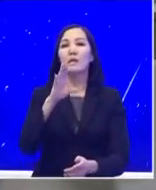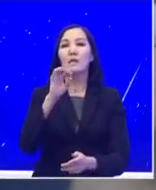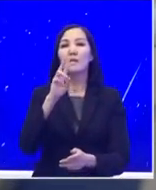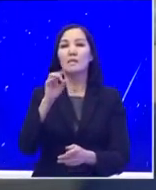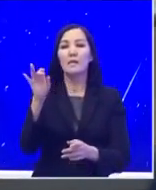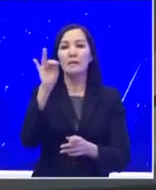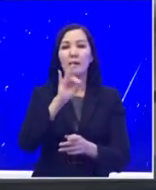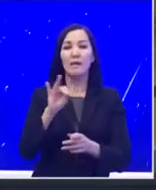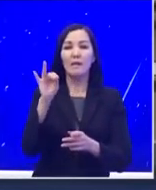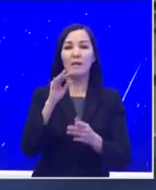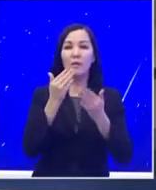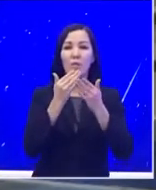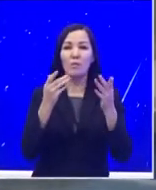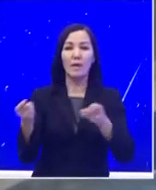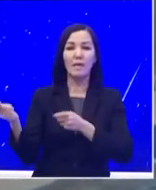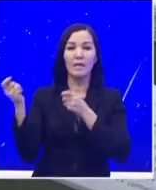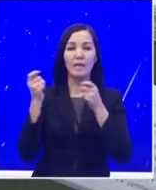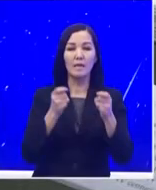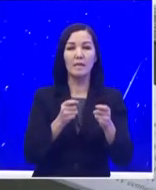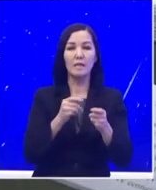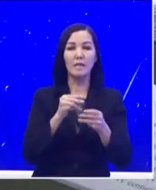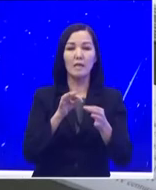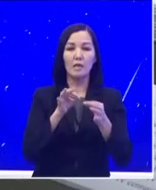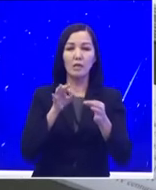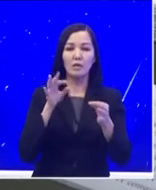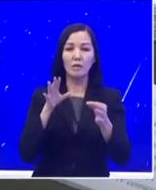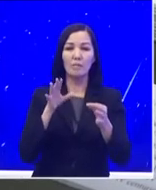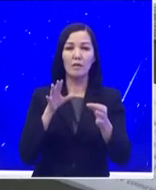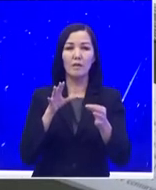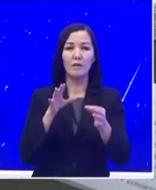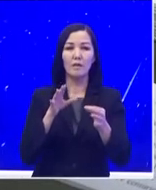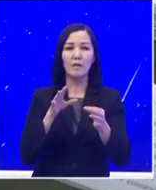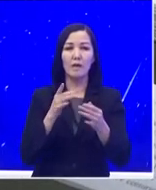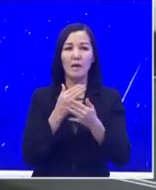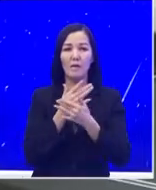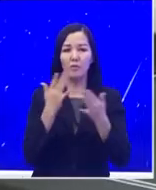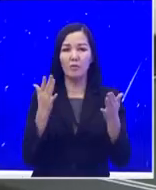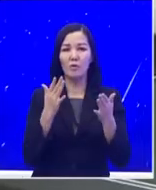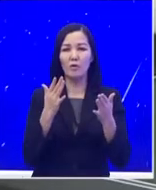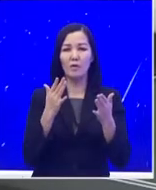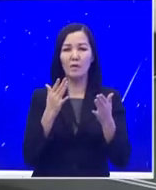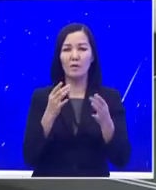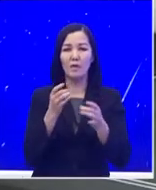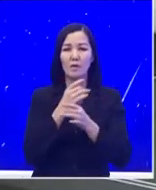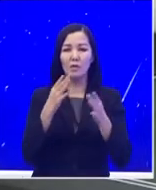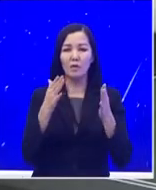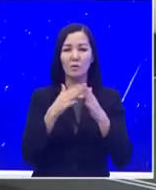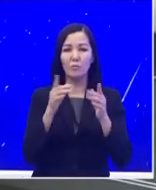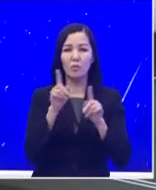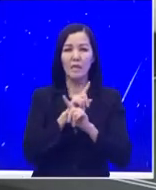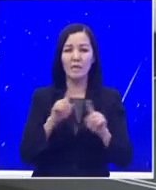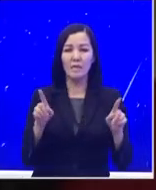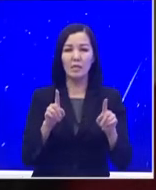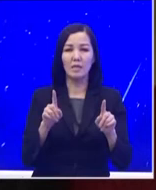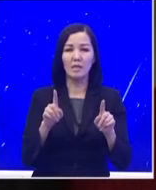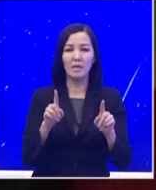тарихи мәдени қорық музейінен әкелінген басты мұра жебе ұштары мен ұштағанды қостағанды қазандар. Бұлар Жетісу мәдениетінің ерекшелігін айқындайтын